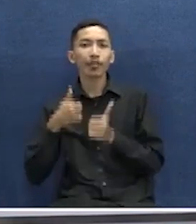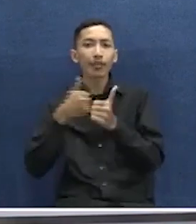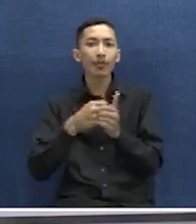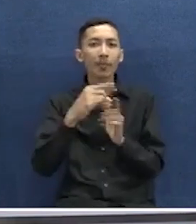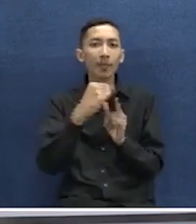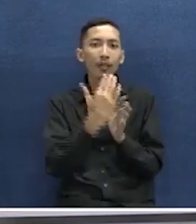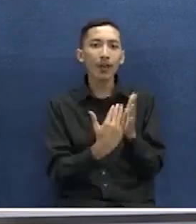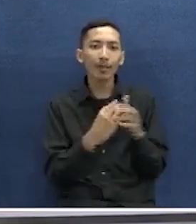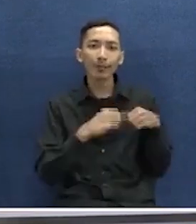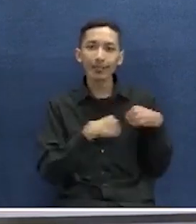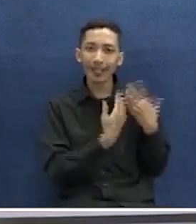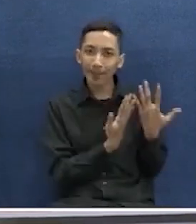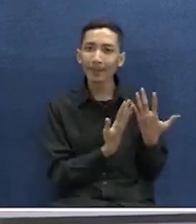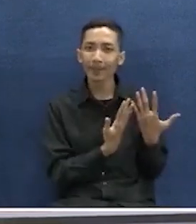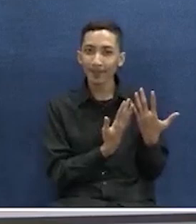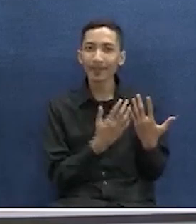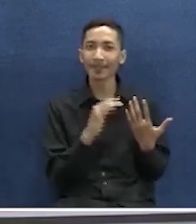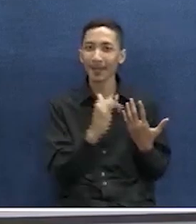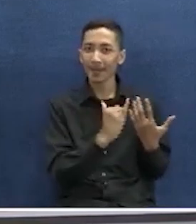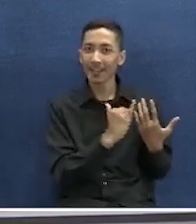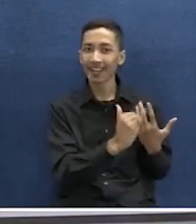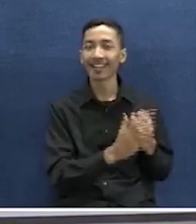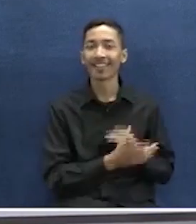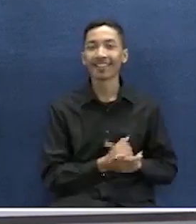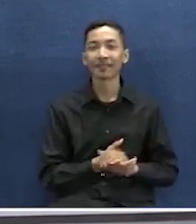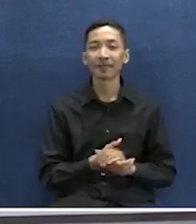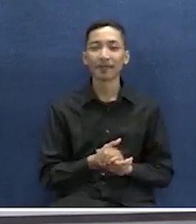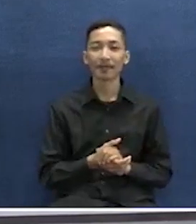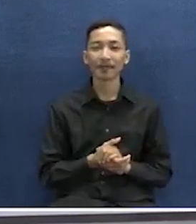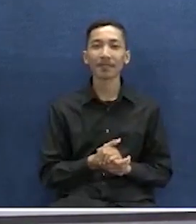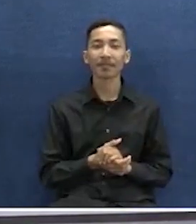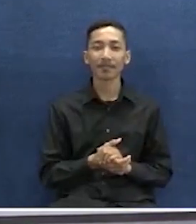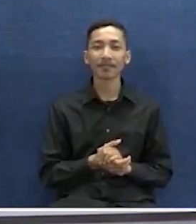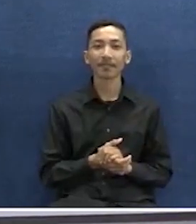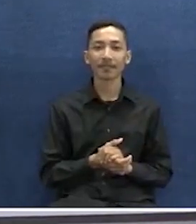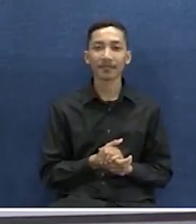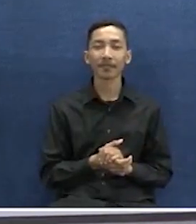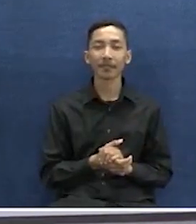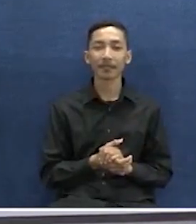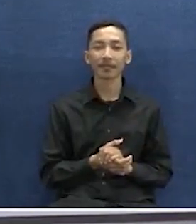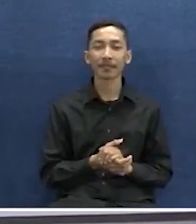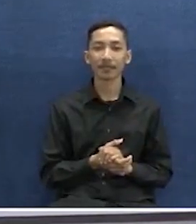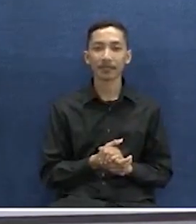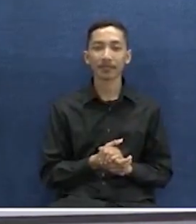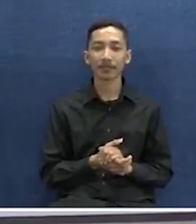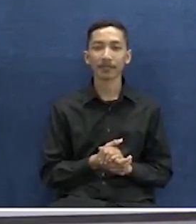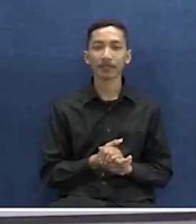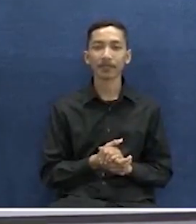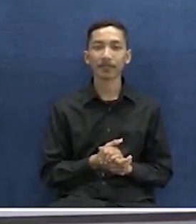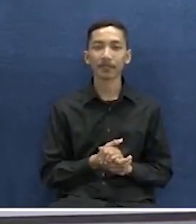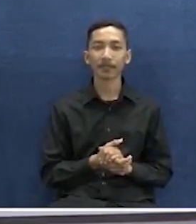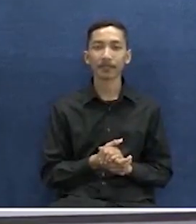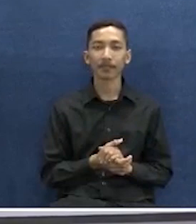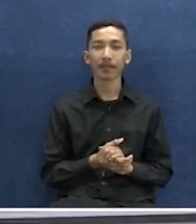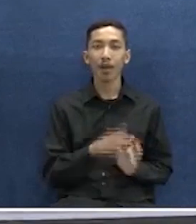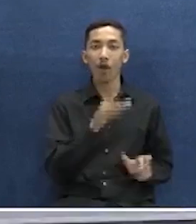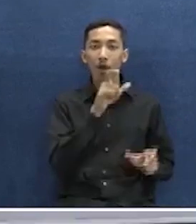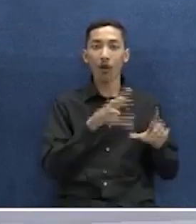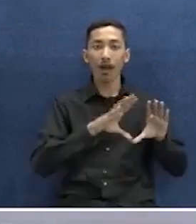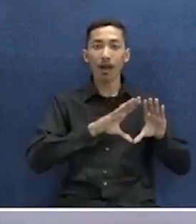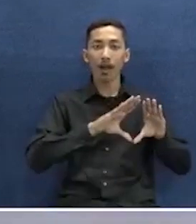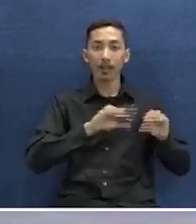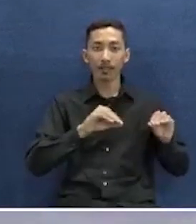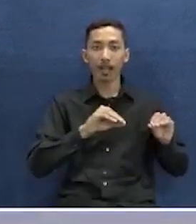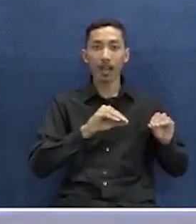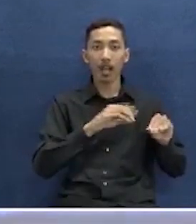posisi lumayan Ya brandingan lumayanlah branding itu tadi di Mereka cuma bikin Enggak Bro